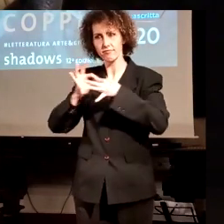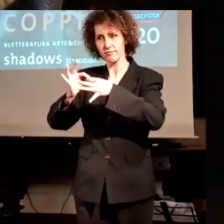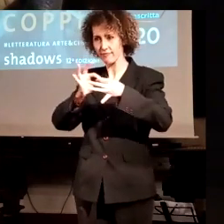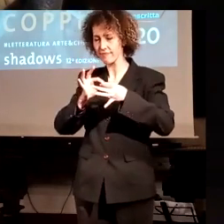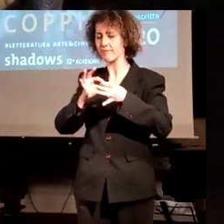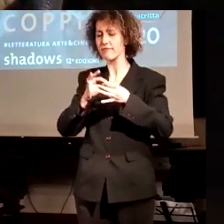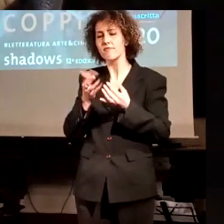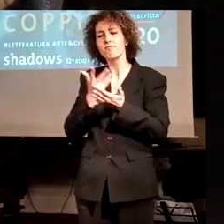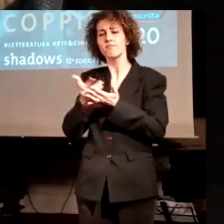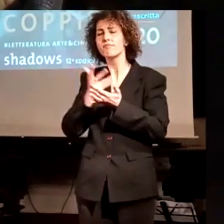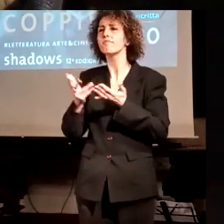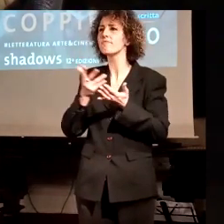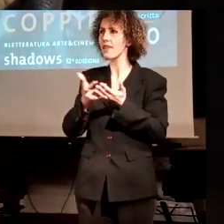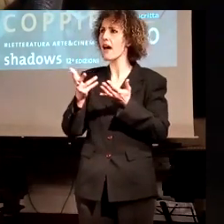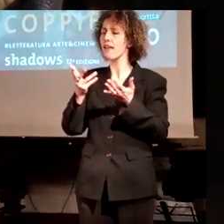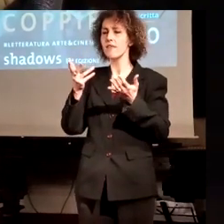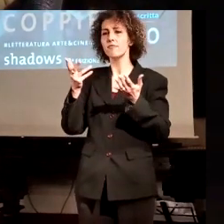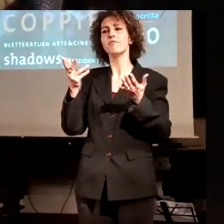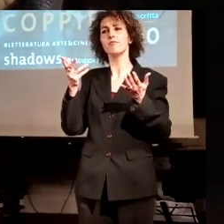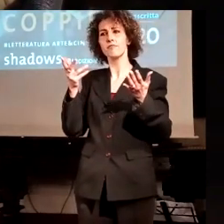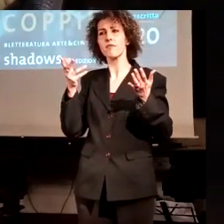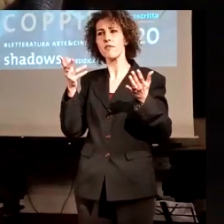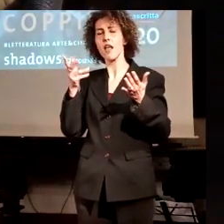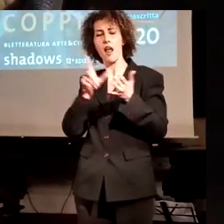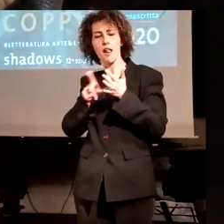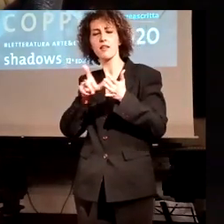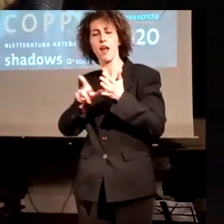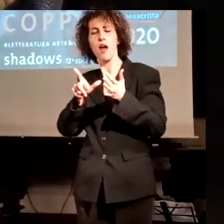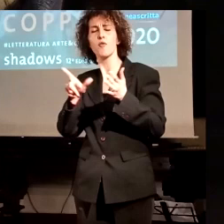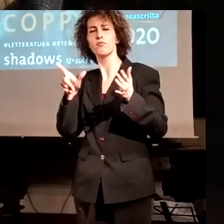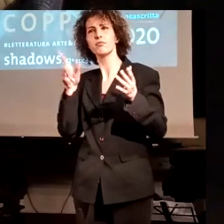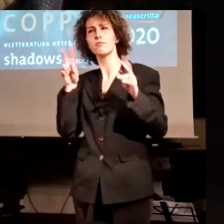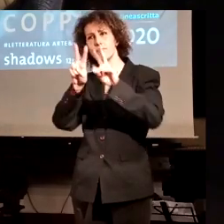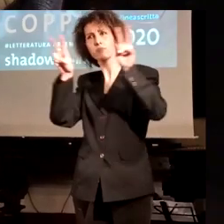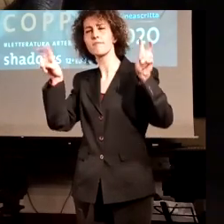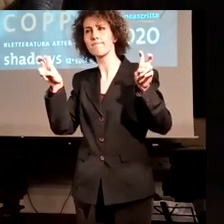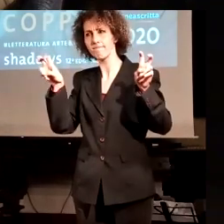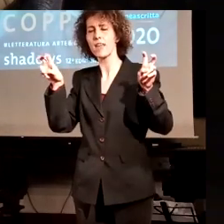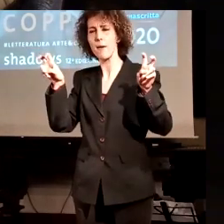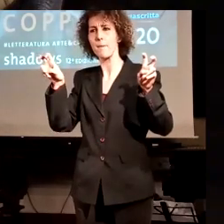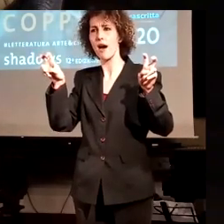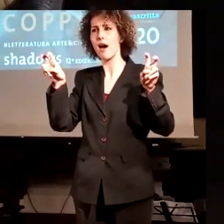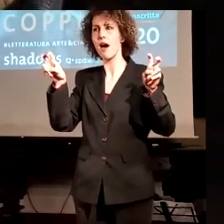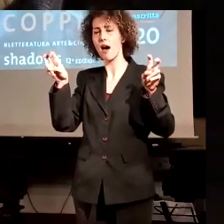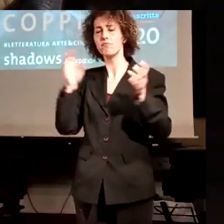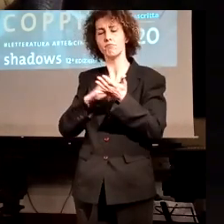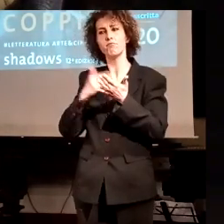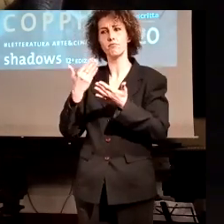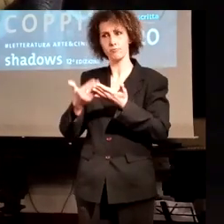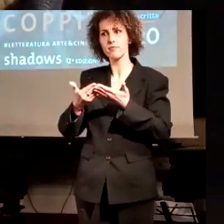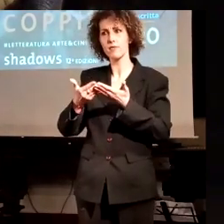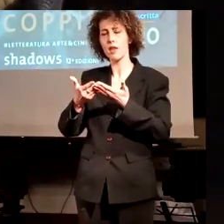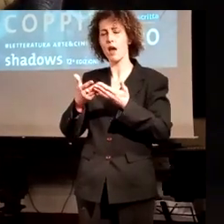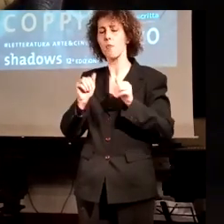del racconto letterario probabilmente sarà un tema fortemente borghesiana che ci farà anche l'onore di raccontarci un